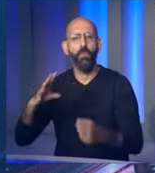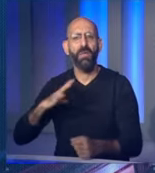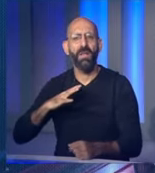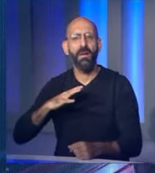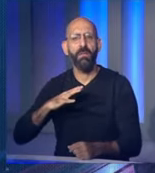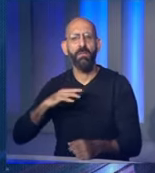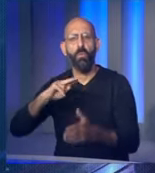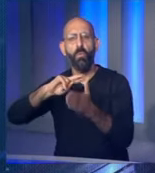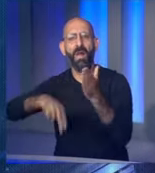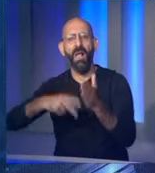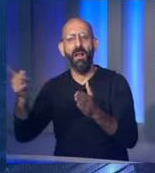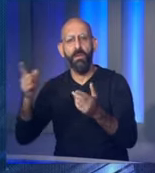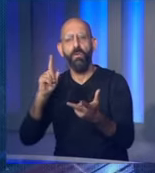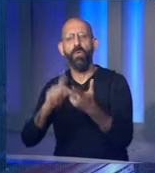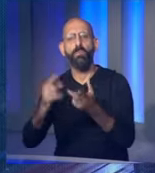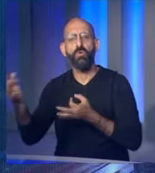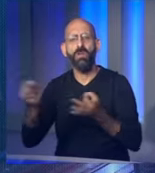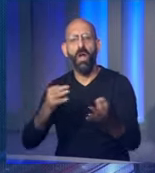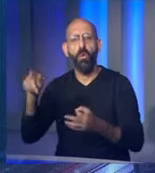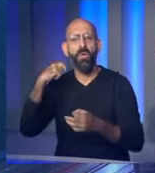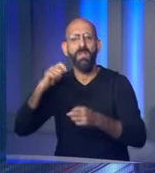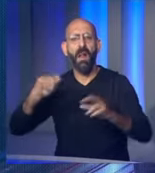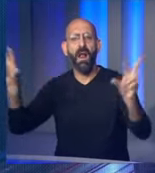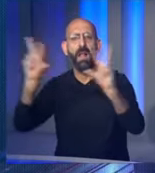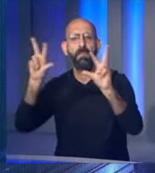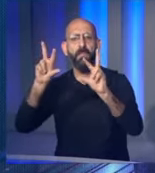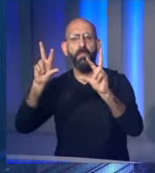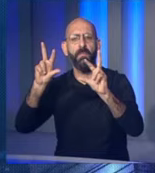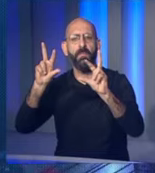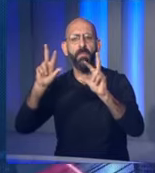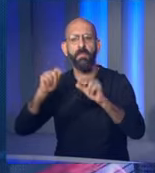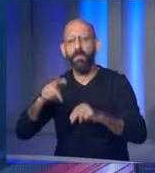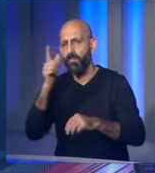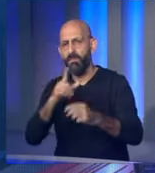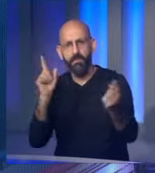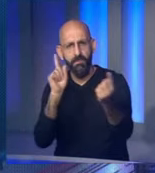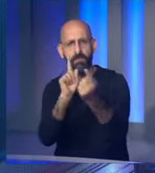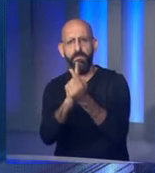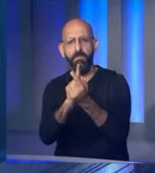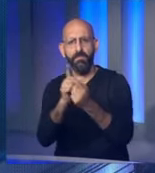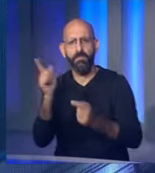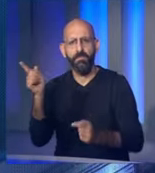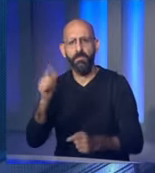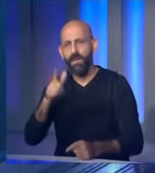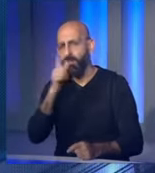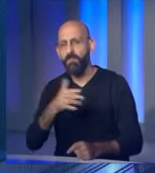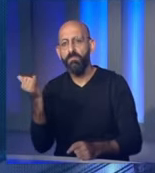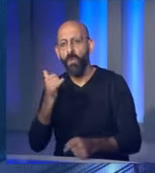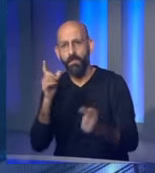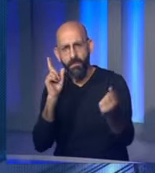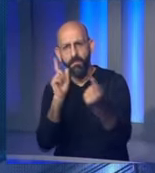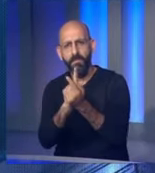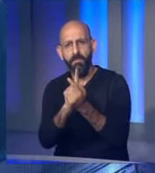عز الدين سعيد ترافقه مديره مكتب الوكاله في بيروت اسيل طباره في حضور مستشاره وزير الاعلام للشؤون الفرنكوفونيه اليسار